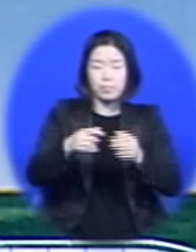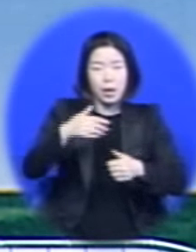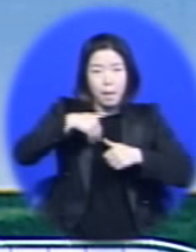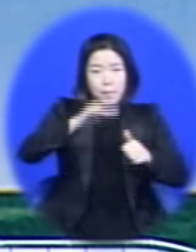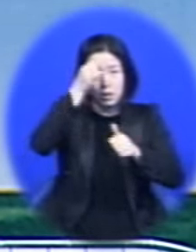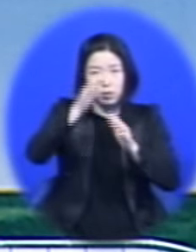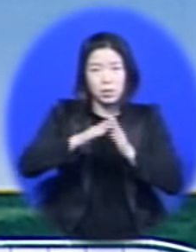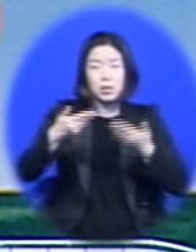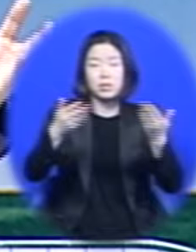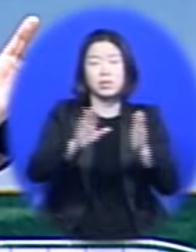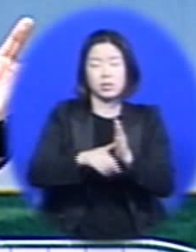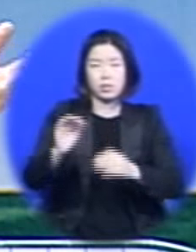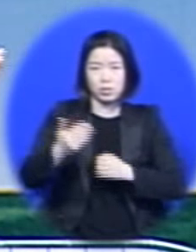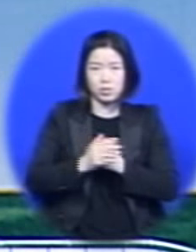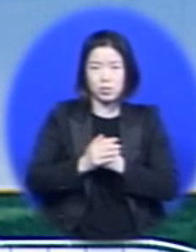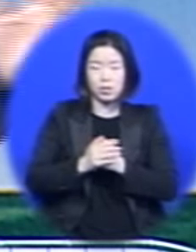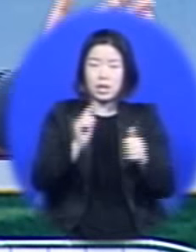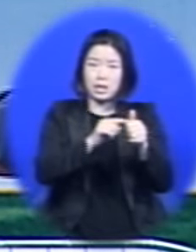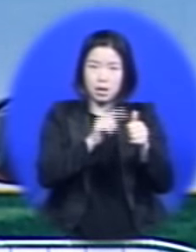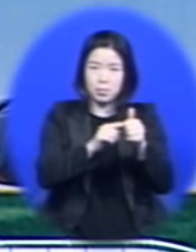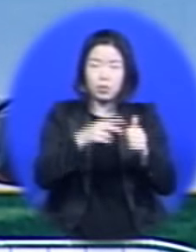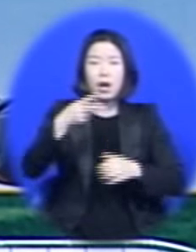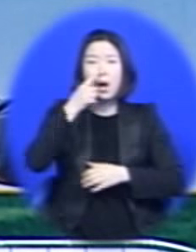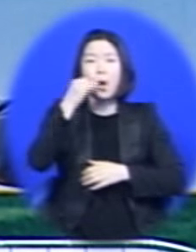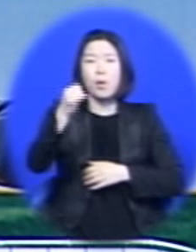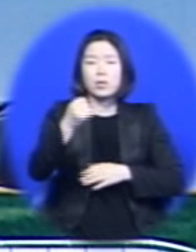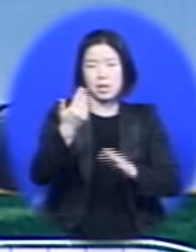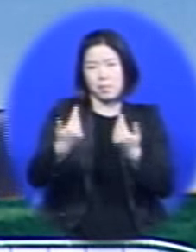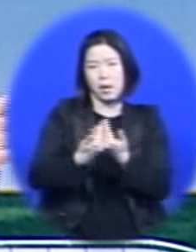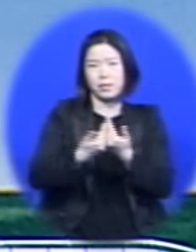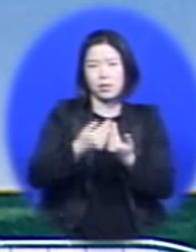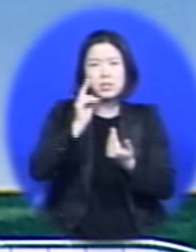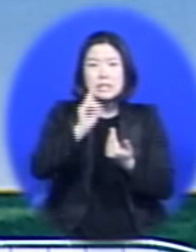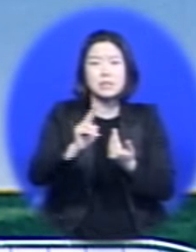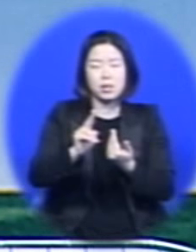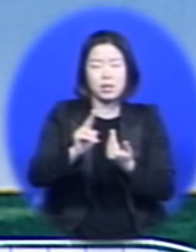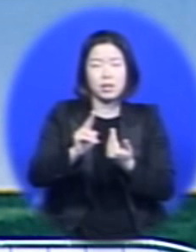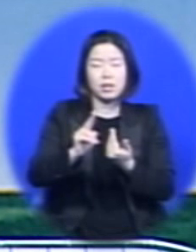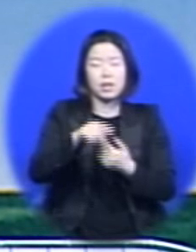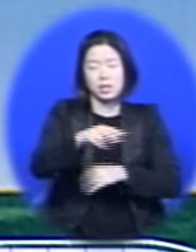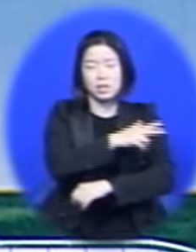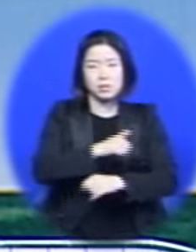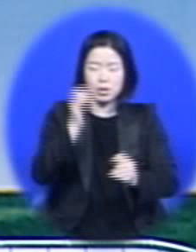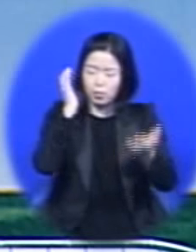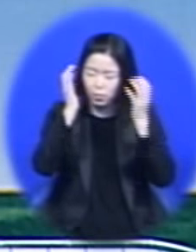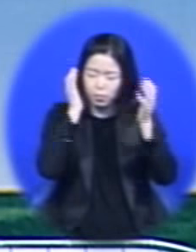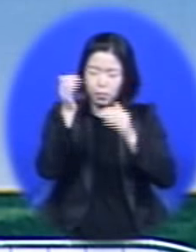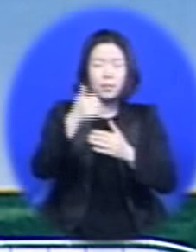됐습니다. 남편과 어머니의 반대는 더 심해졌습니다. 이 집사님은 혼란에